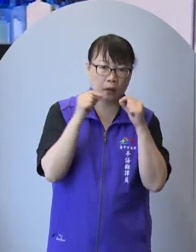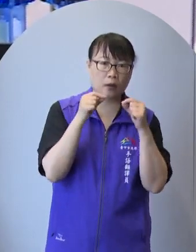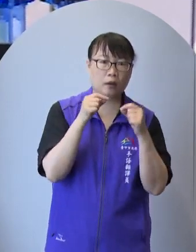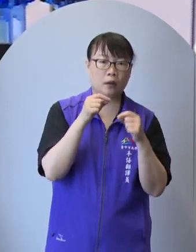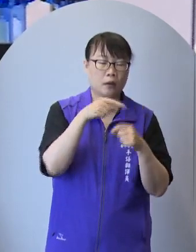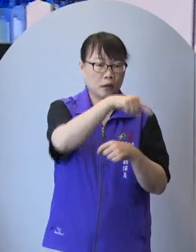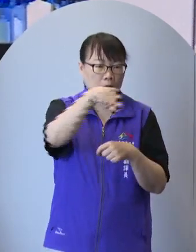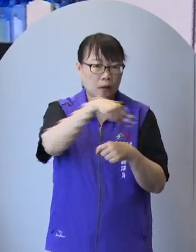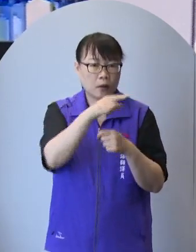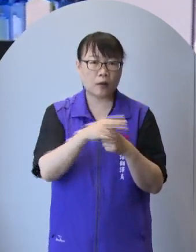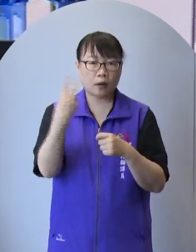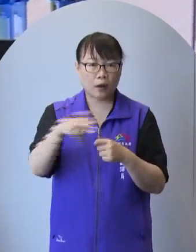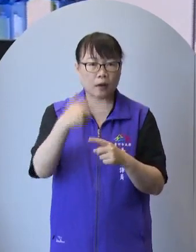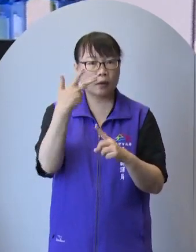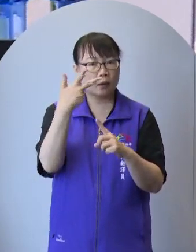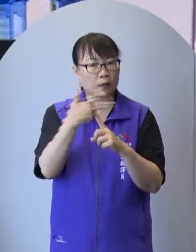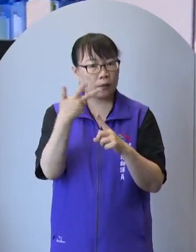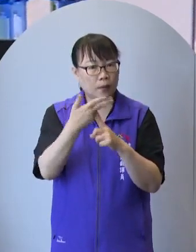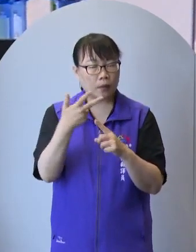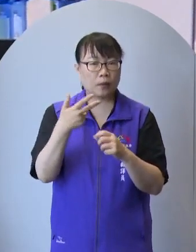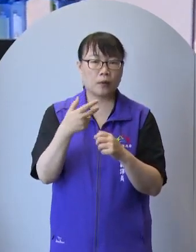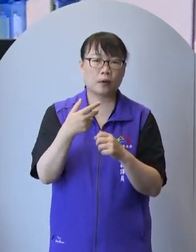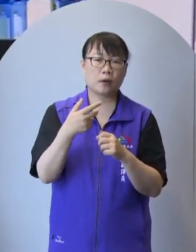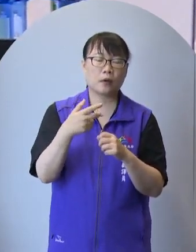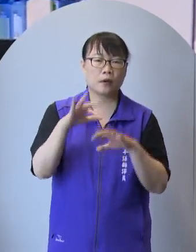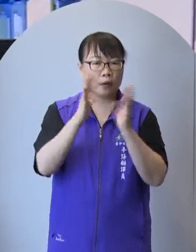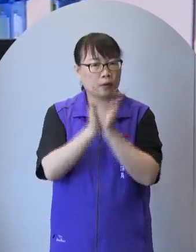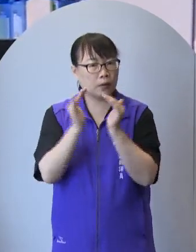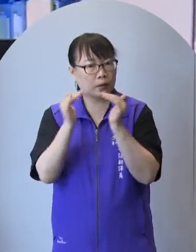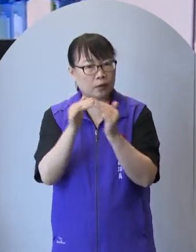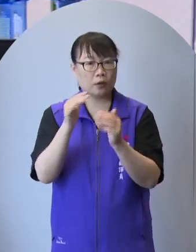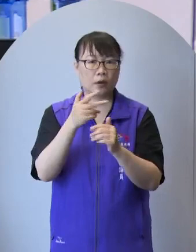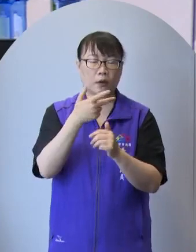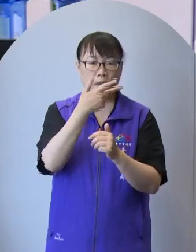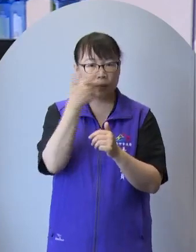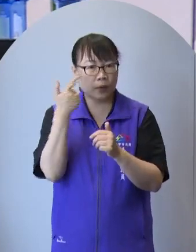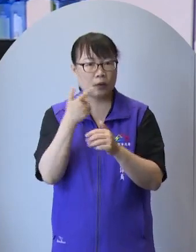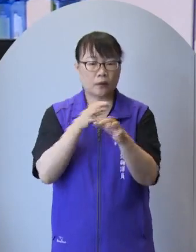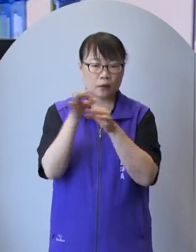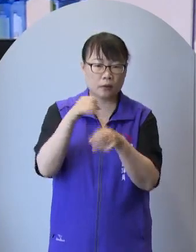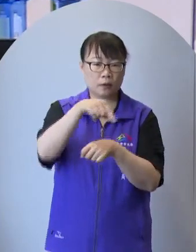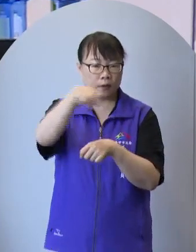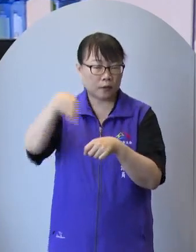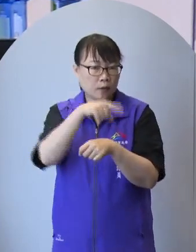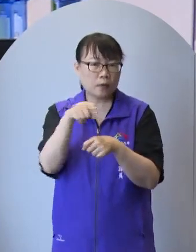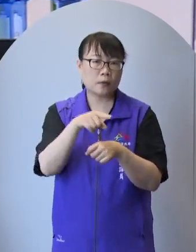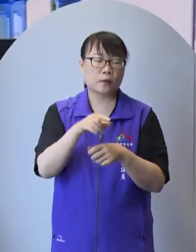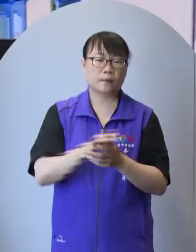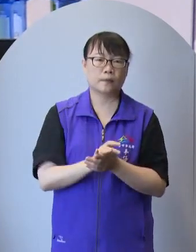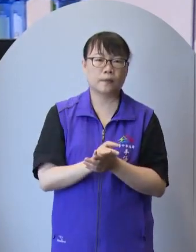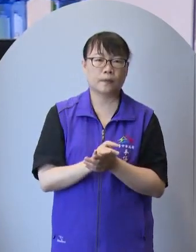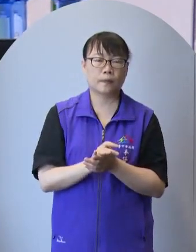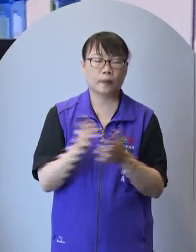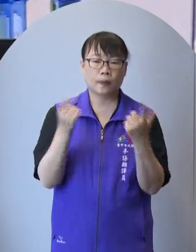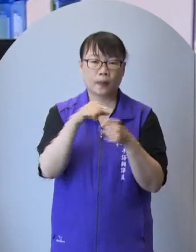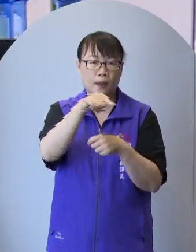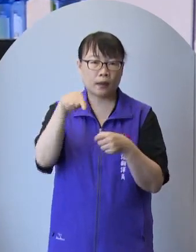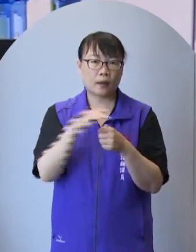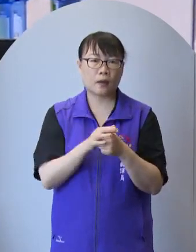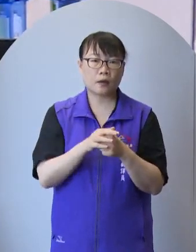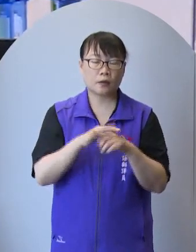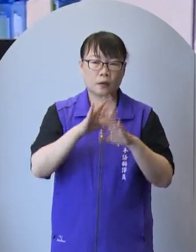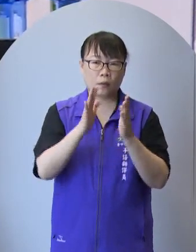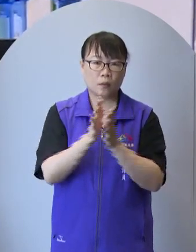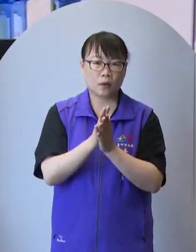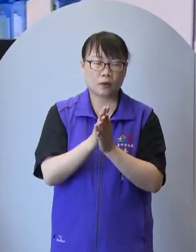商店，因为便利超商有时候它也会有一些就是即时的这个饮品，比如说现冲现